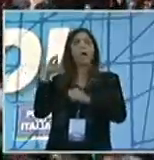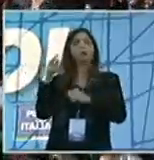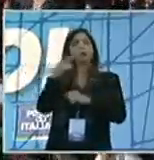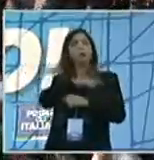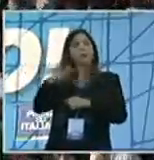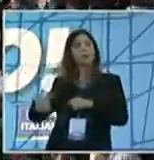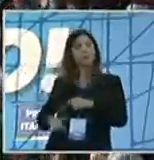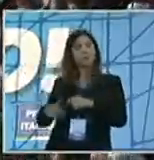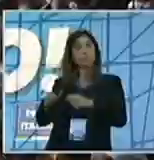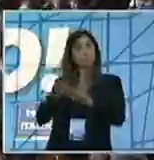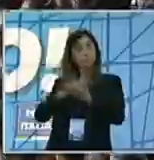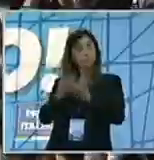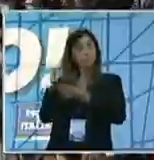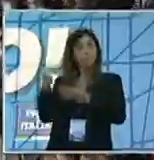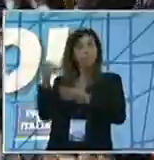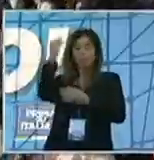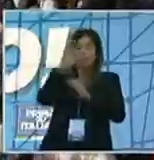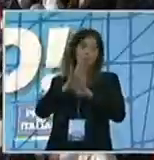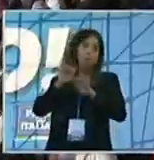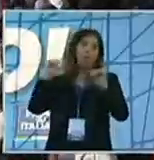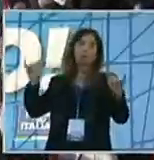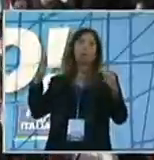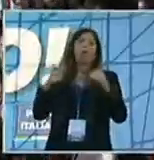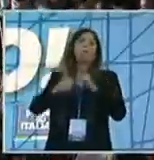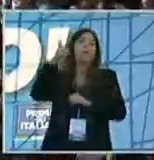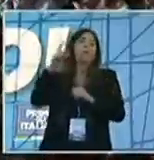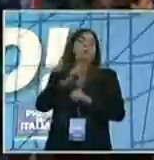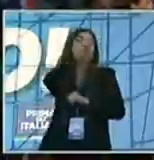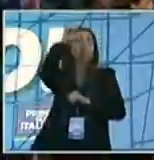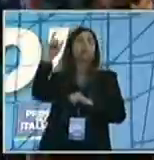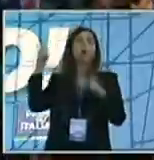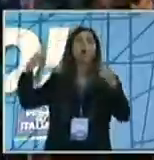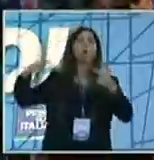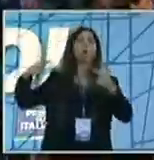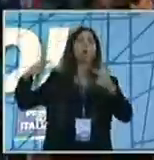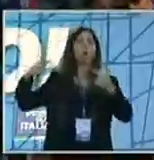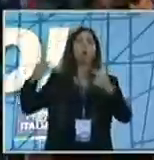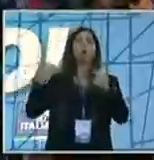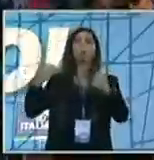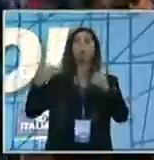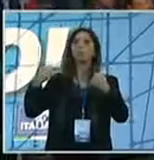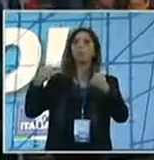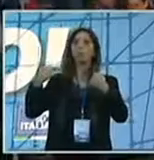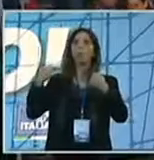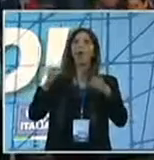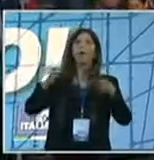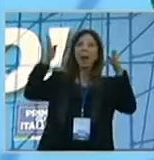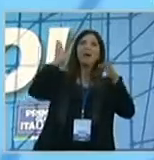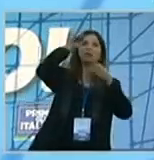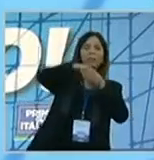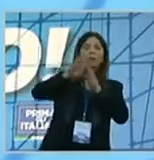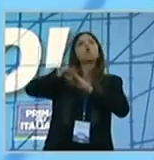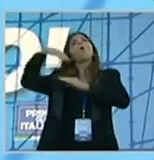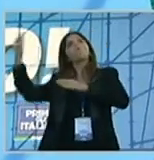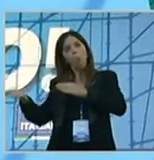decente. Dal primo giorno, come Fratelli d'Italia, abbiamo fatto un'opposizione dura fuori e dentro al palazzo, e la faremo fino